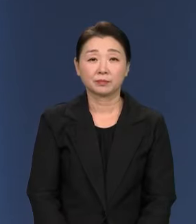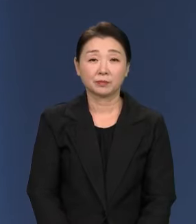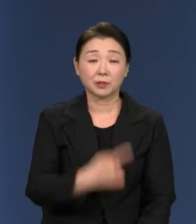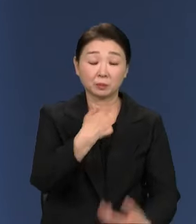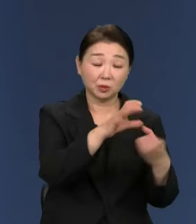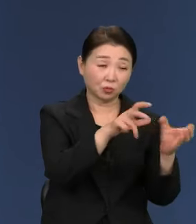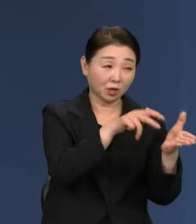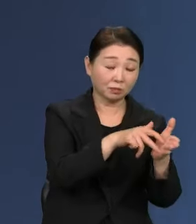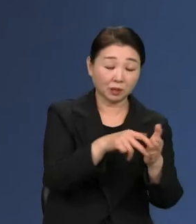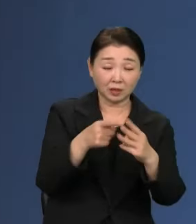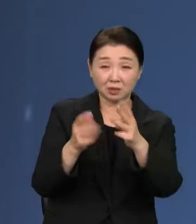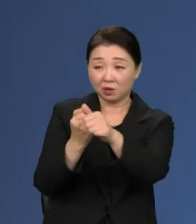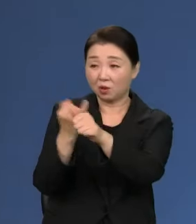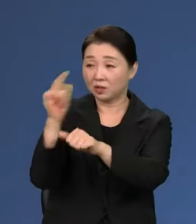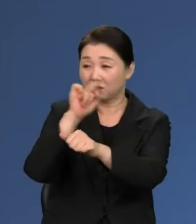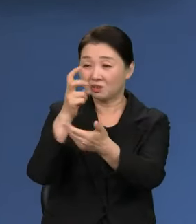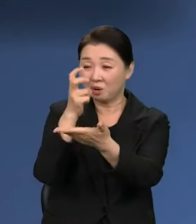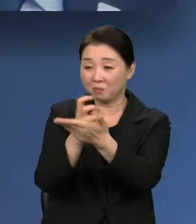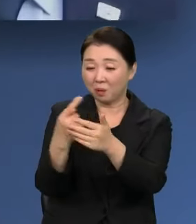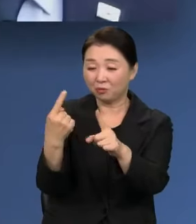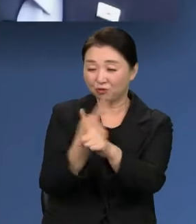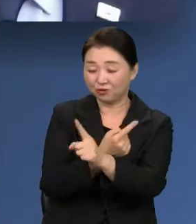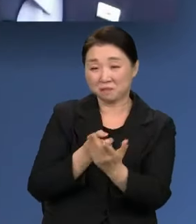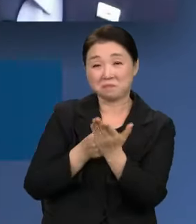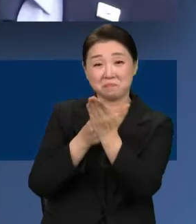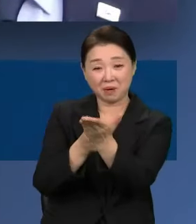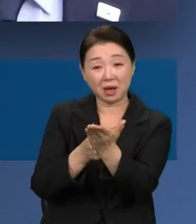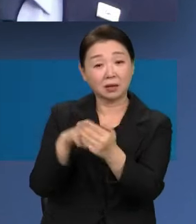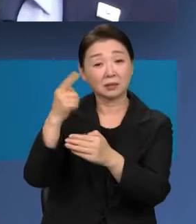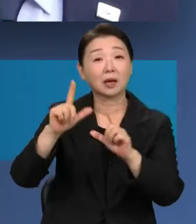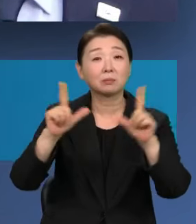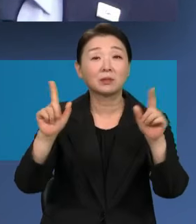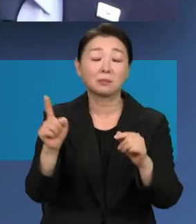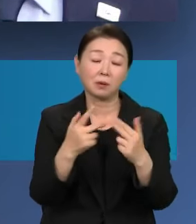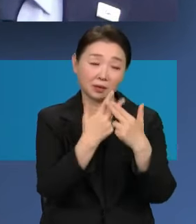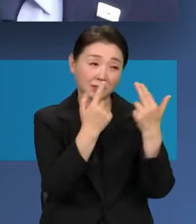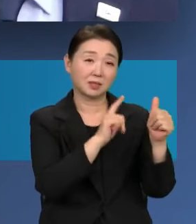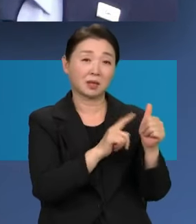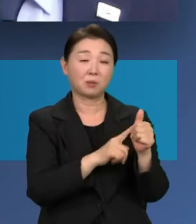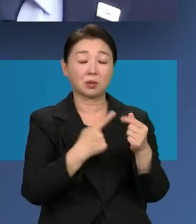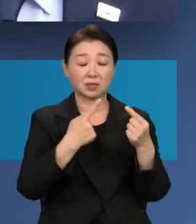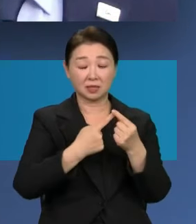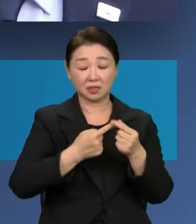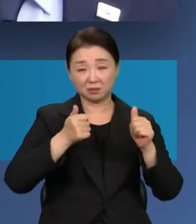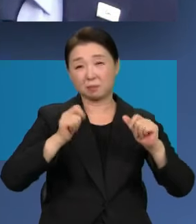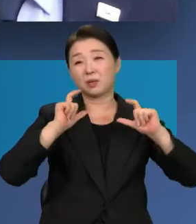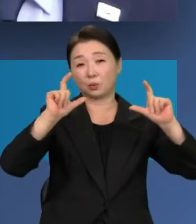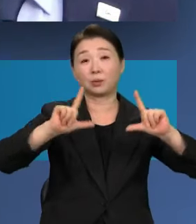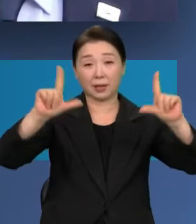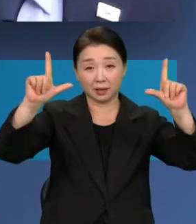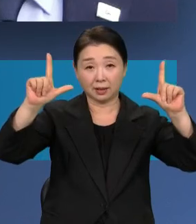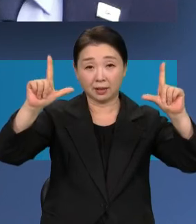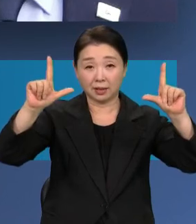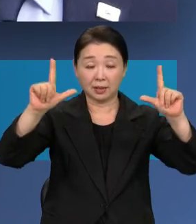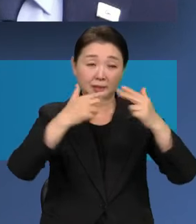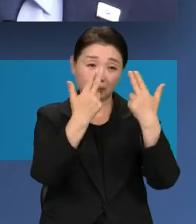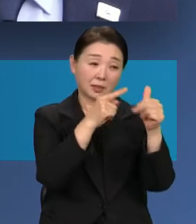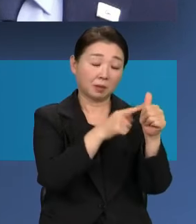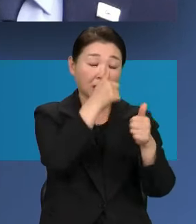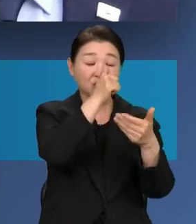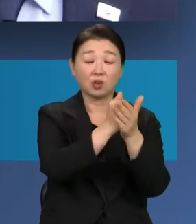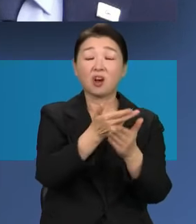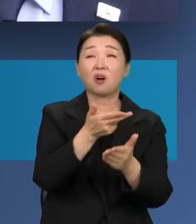민주당이 김여사 특검법 수정안을 발의하기로 한 바로 다음 날엔 이재명 대표의 1심 선고가 있습니다. 이 대표는